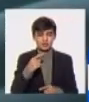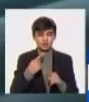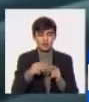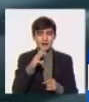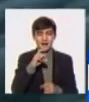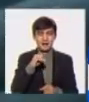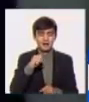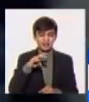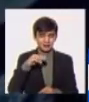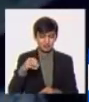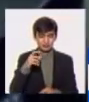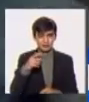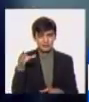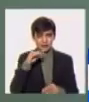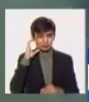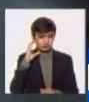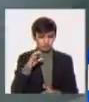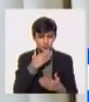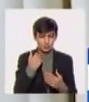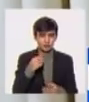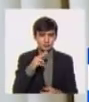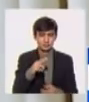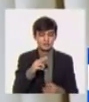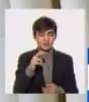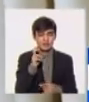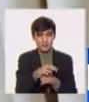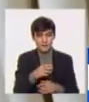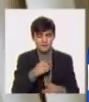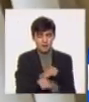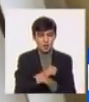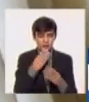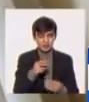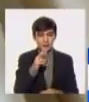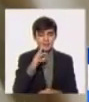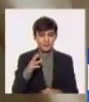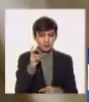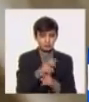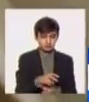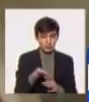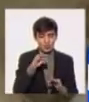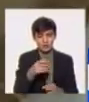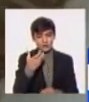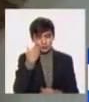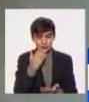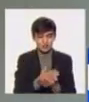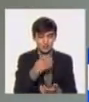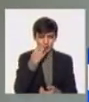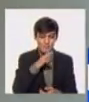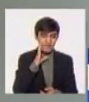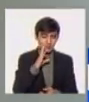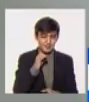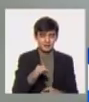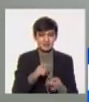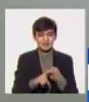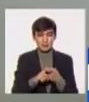введенный карантин не соблюдают представители коммунального предприятия. На выходных они пришли к ней в квартиру осматривать, не пользуется ли Надежда горячей водой из